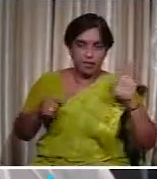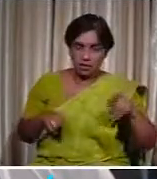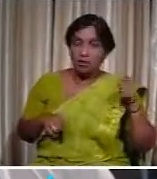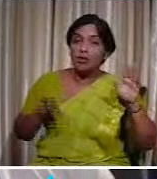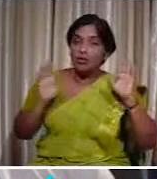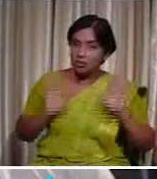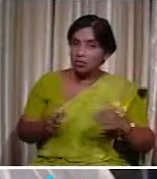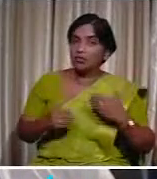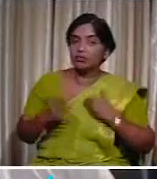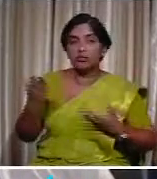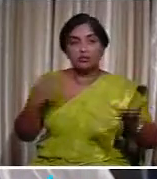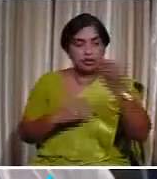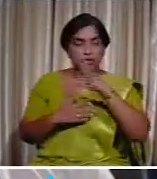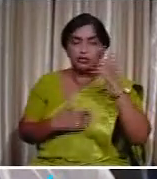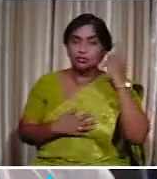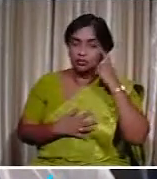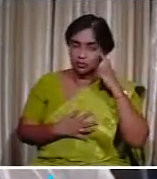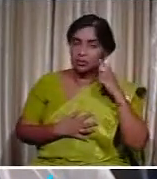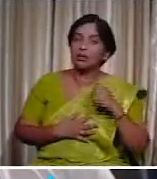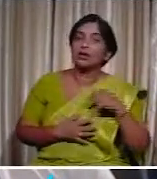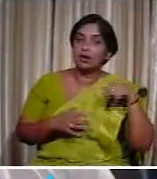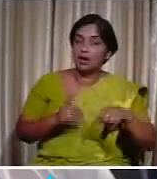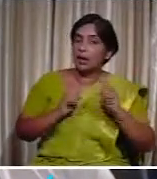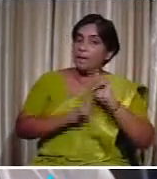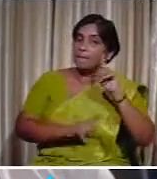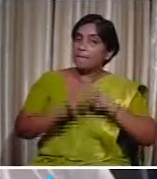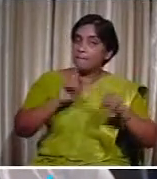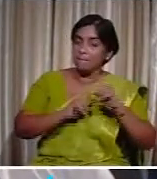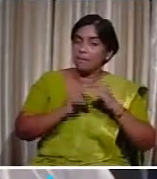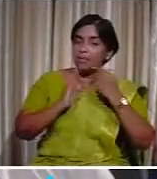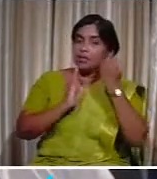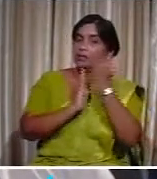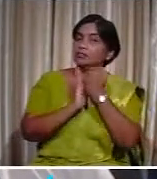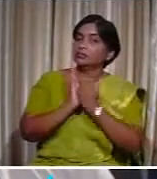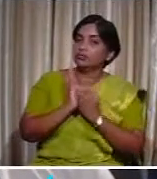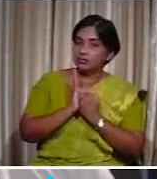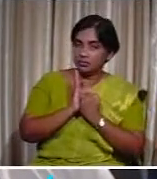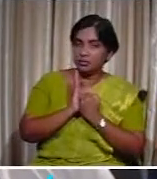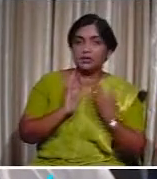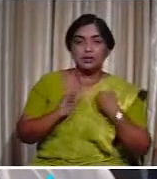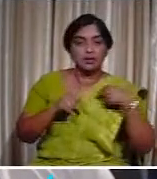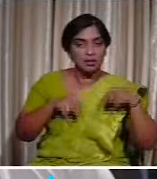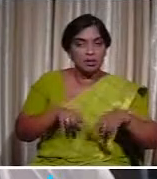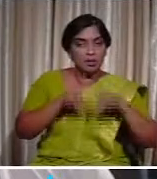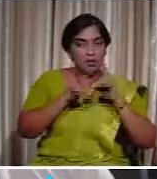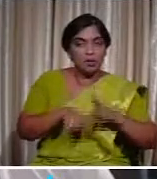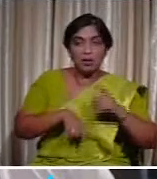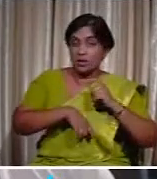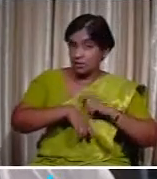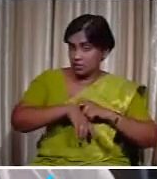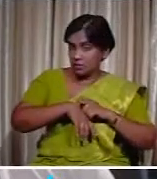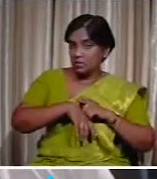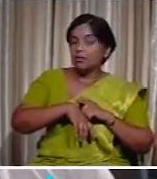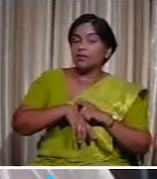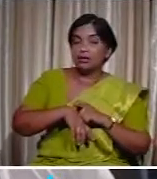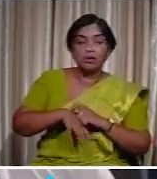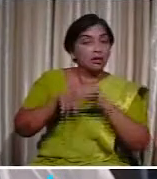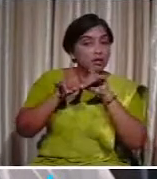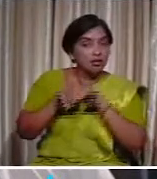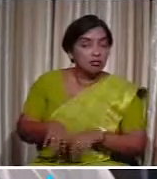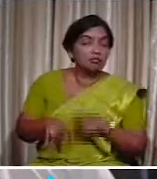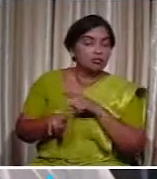नमुत अपि ओब हेमोम दन्नो मे पार्लिमेंतु संप्रदाय तुल अपिट मे वगे अवस्थावकदी मीट